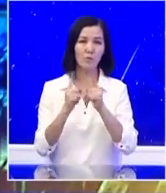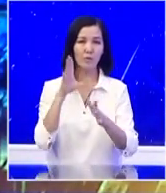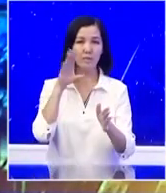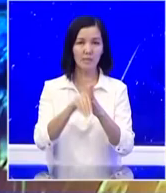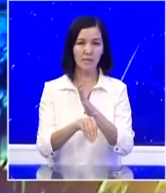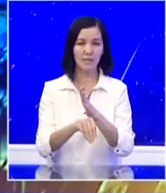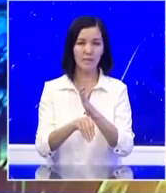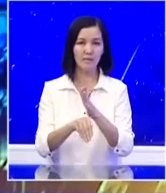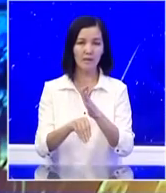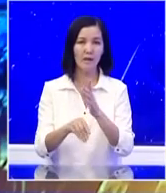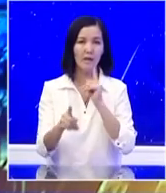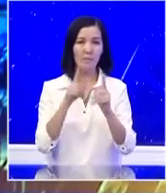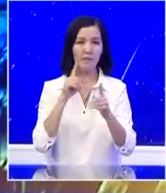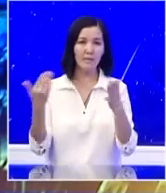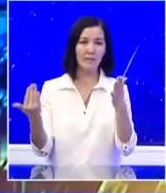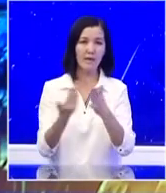енгізді.